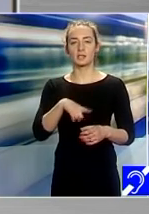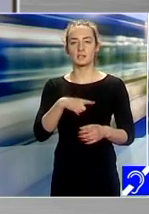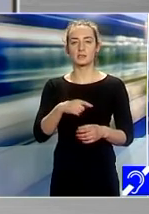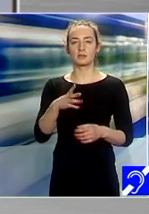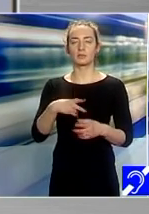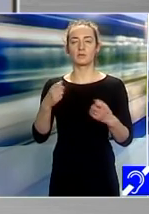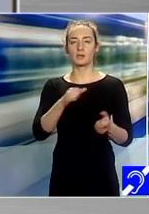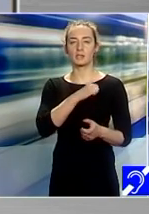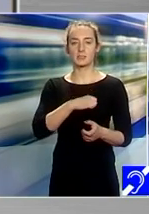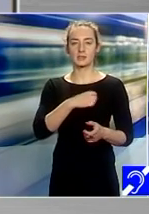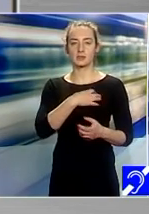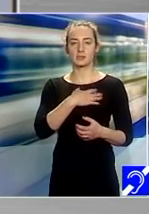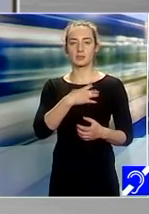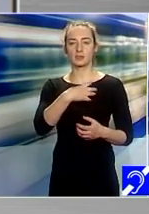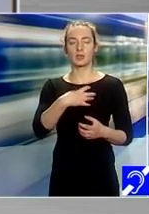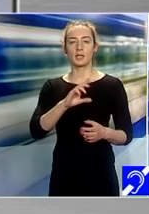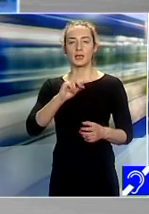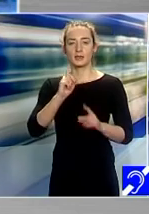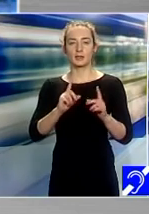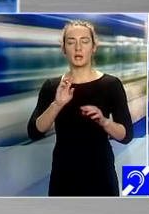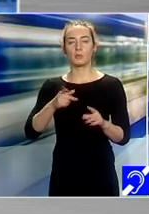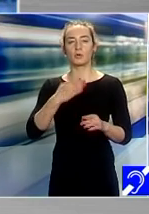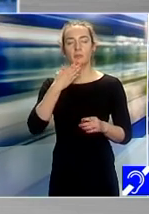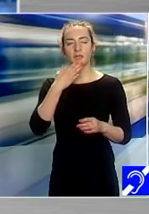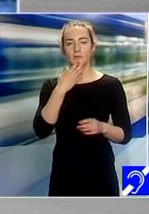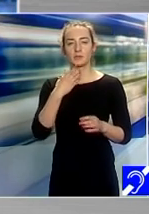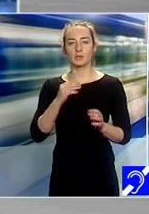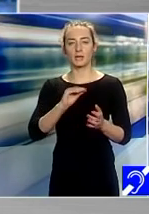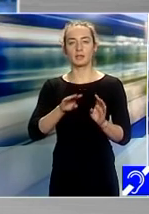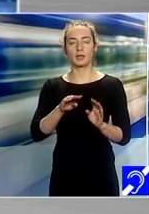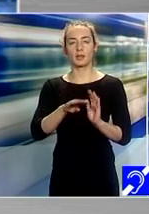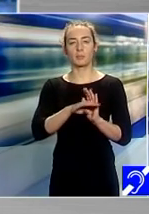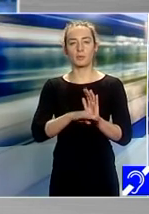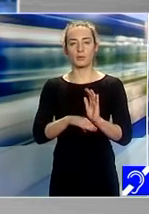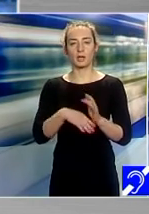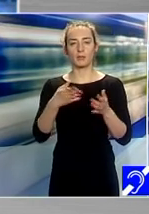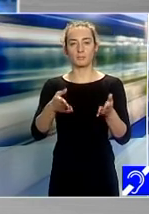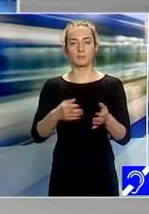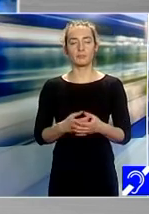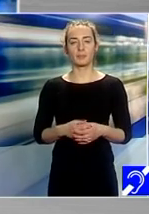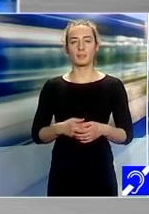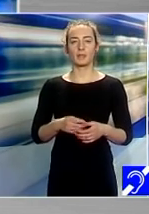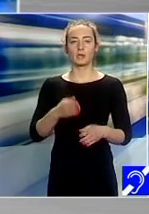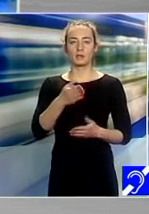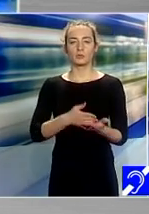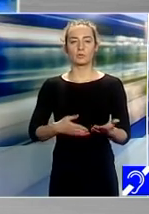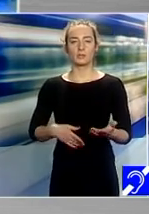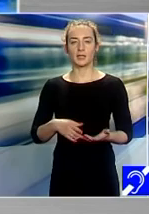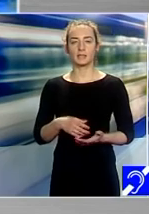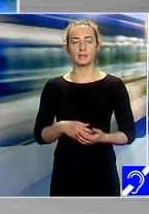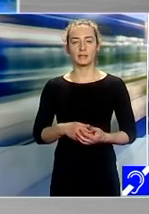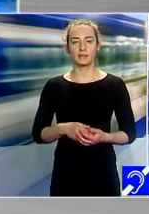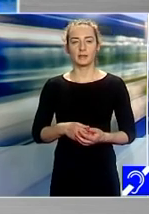pot beneficia de reconstrucție în cadrul programului. Sigur, deci noi deja facem, deci cam jumătate-jumătate sunt, deci jumătate sunt paciente imediată,